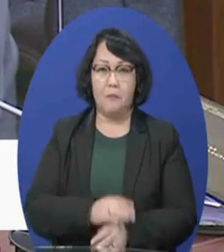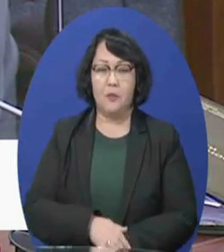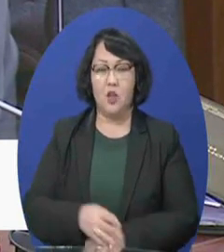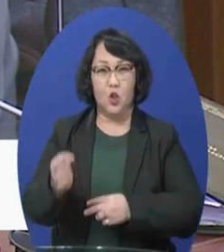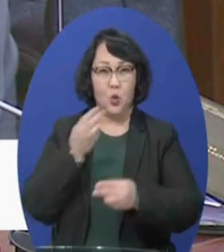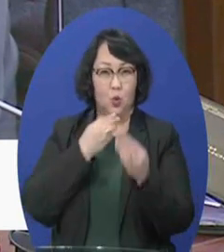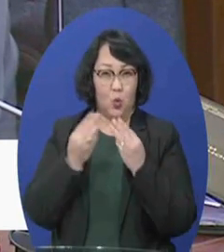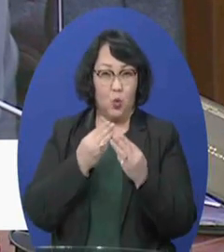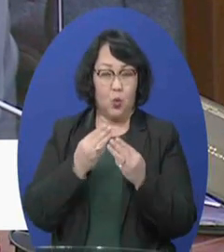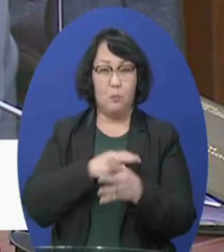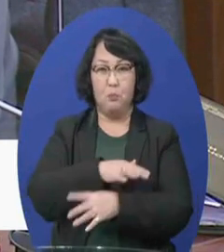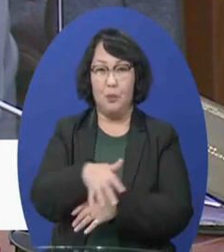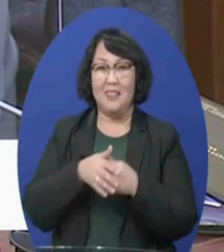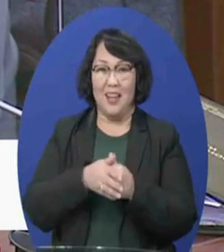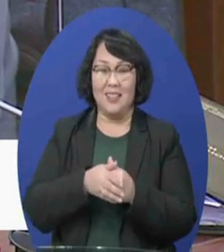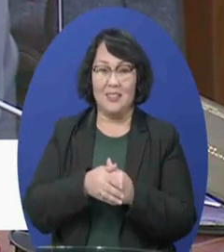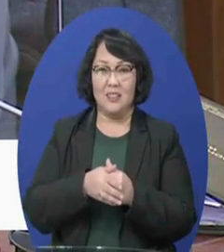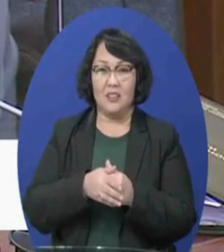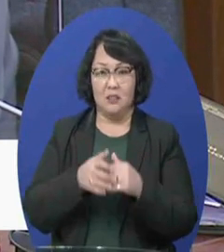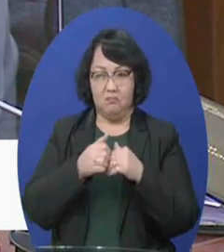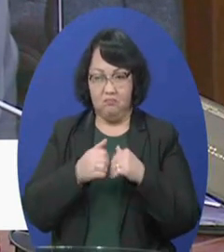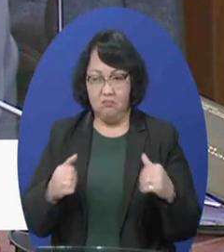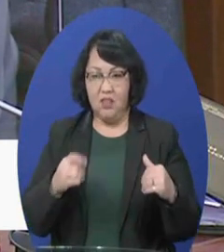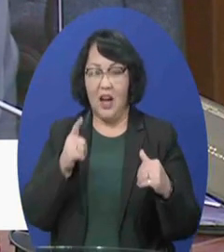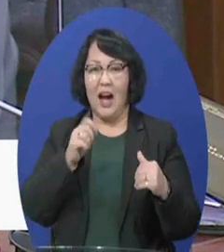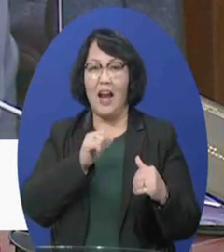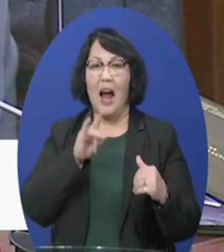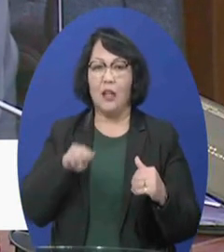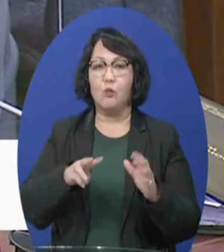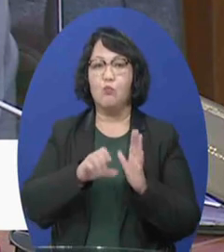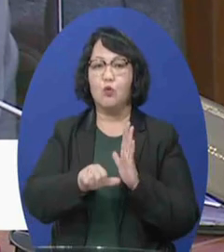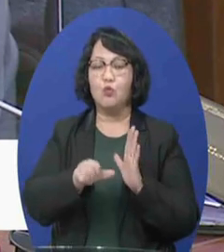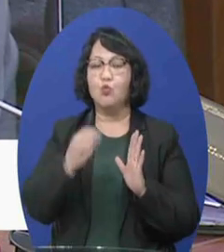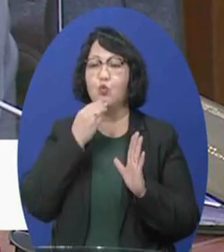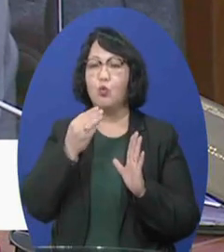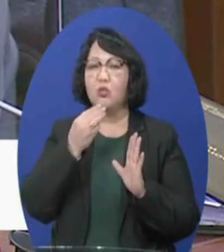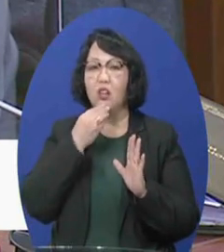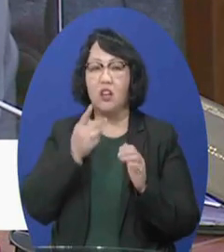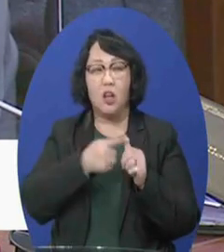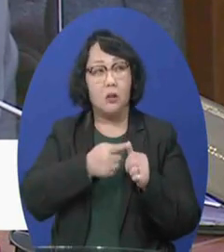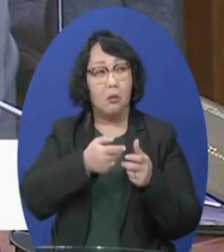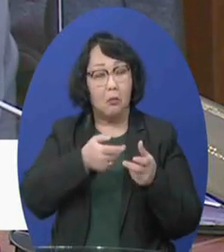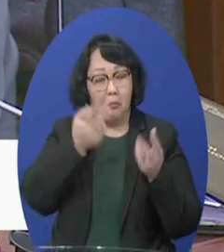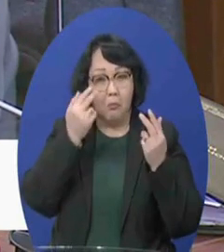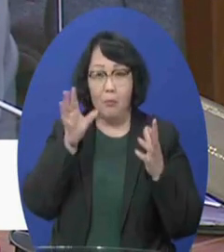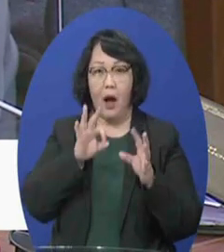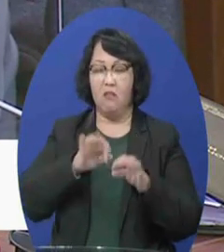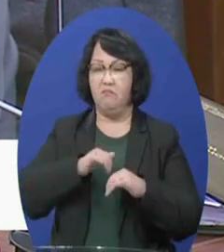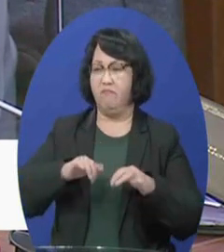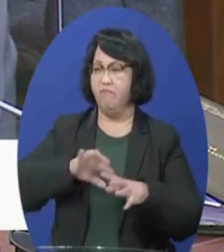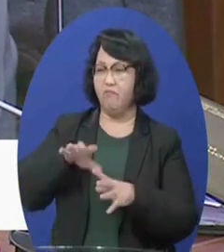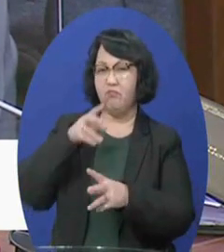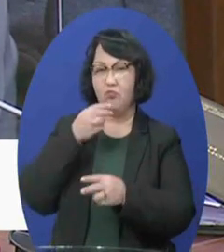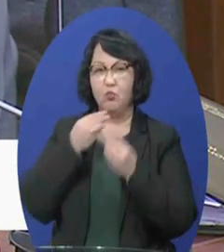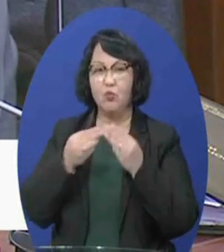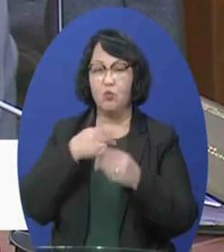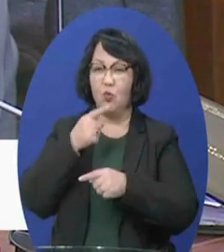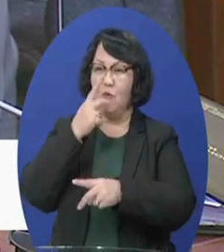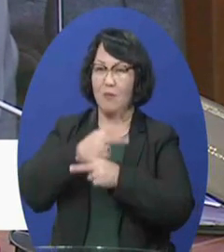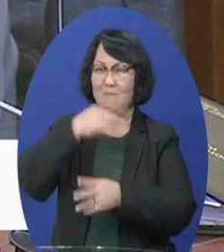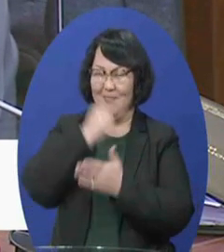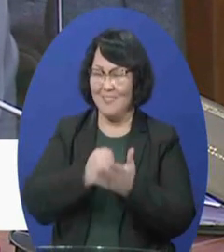Шүүхийг бид нар видаасан хараатус шодрог энэ шүүхийн хуулийг батлаад явууллаа. Дахиад 20 тавиад буцааж